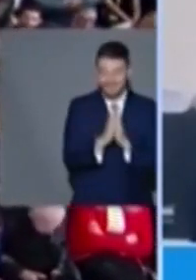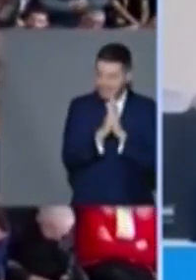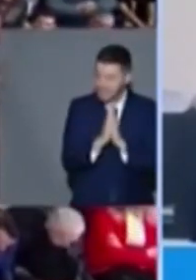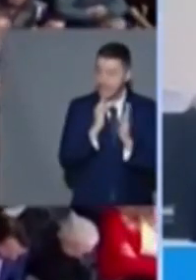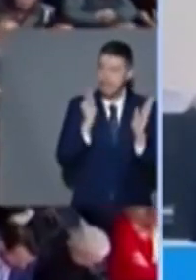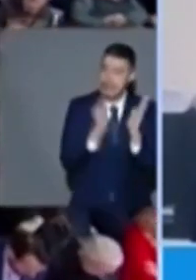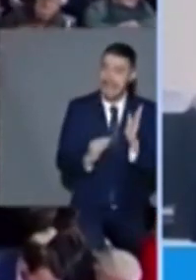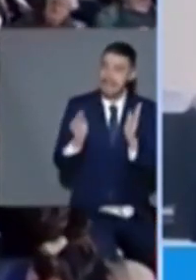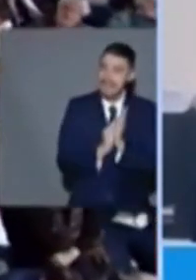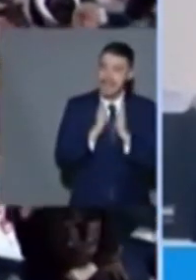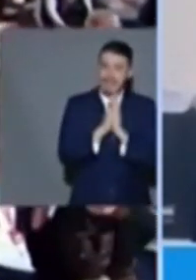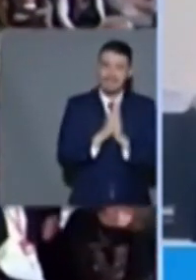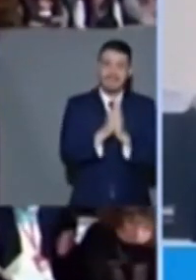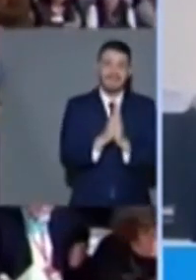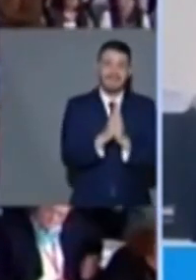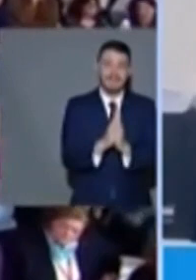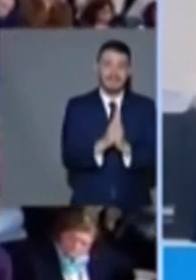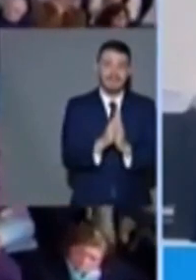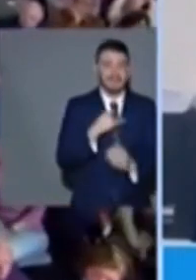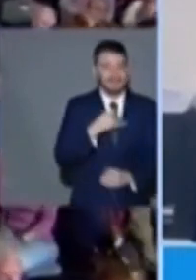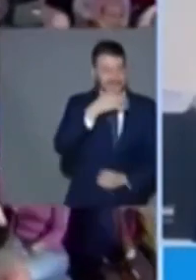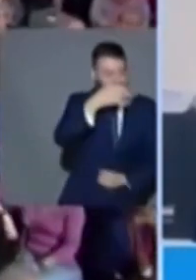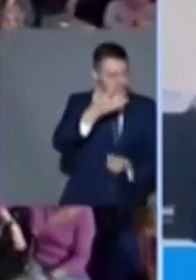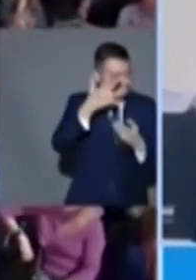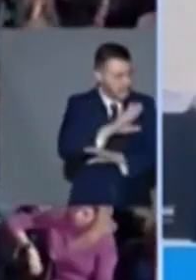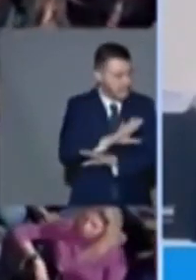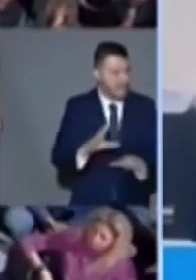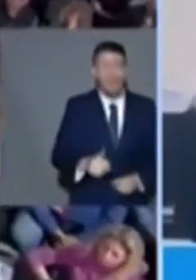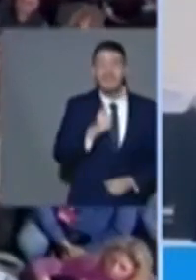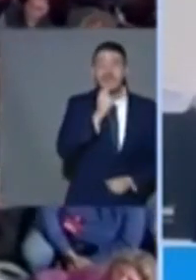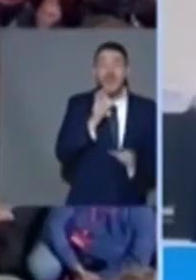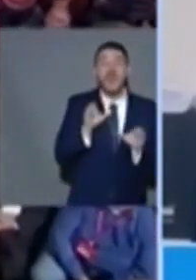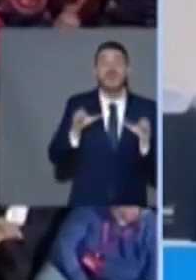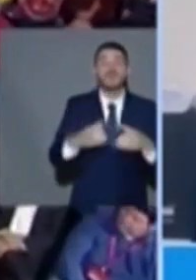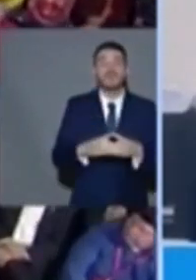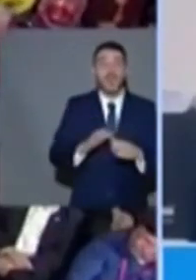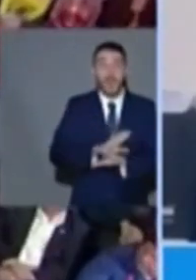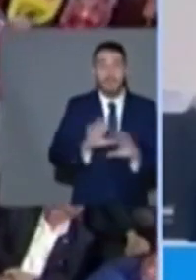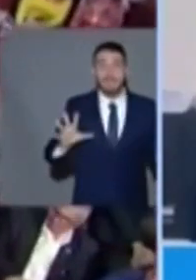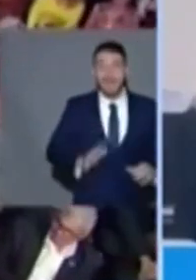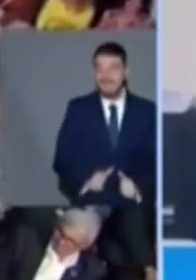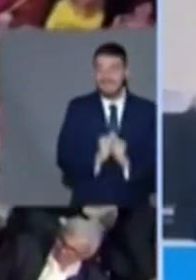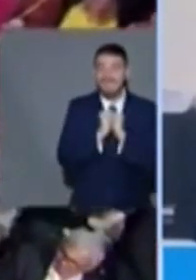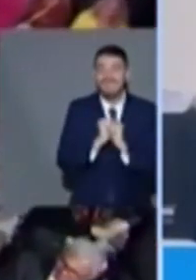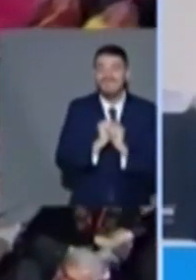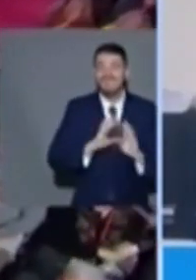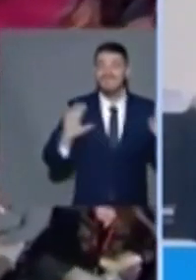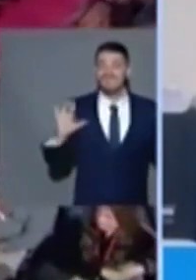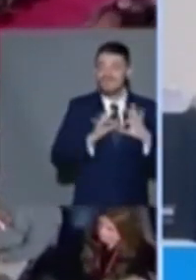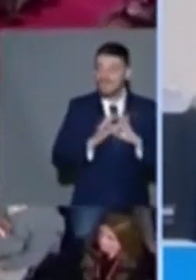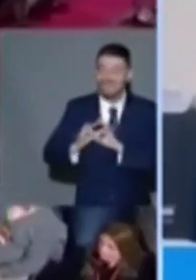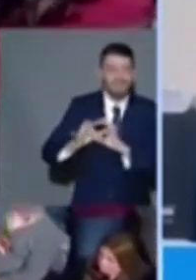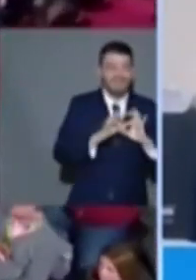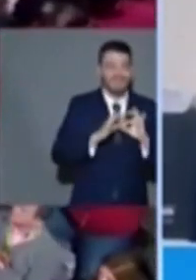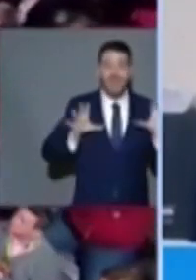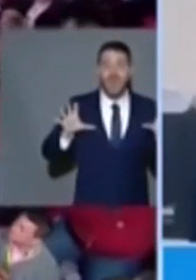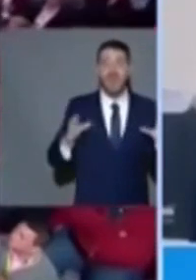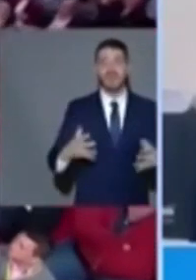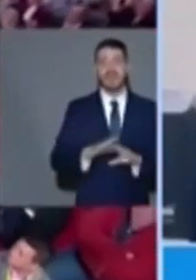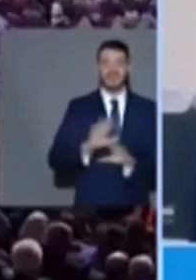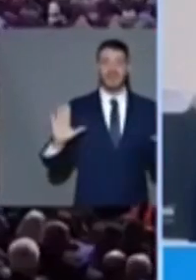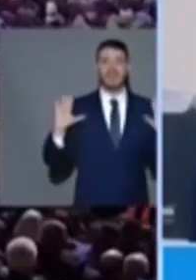σε επίπεδο ποσοστών το τι γίνεται στο κόμμα της αξιωματικής αντιπολίτευσης. Έχει πολλή δουλειά μέχρι τότε ο